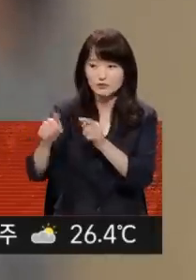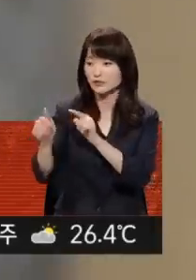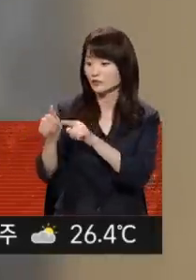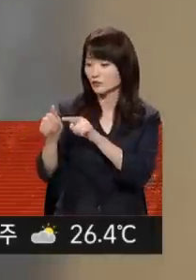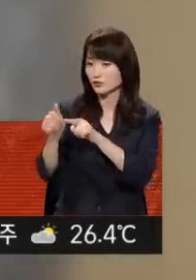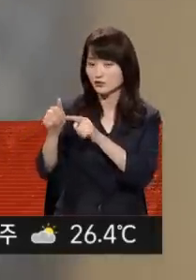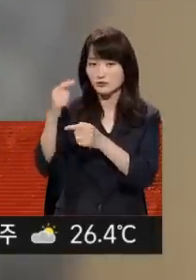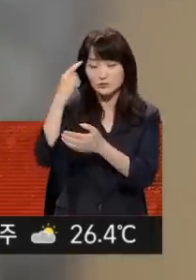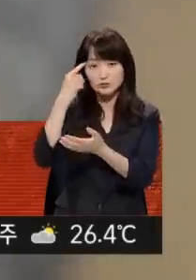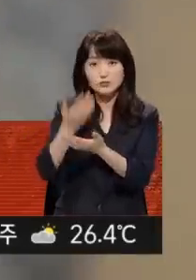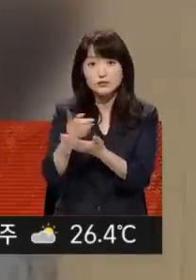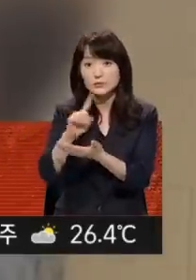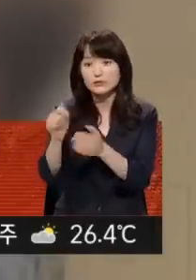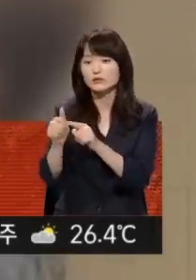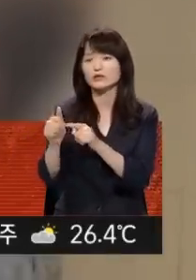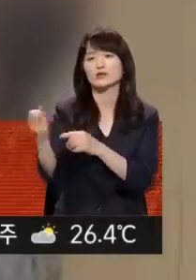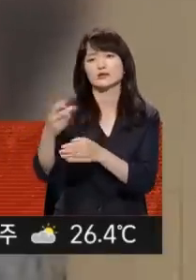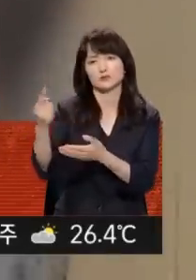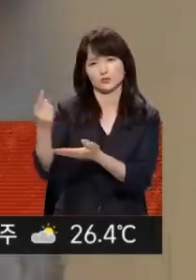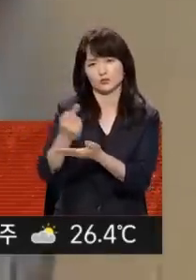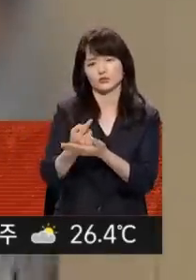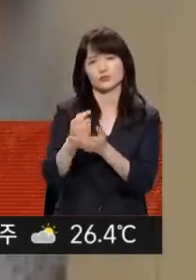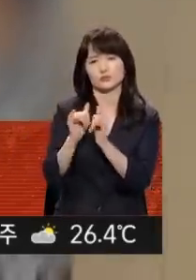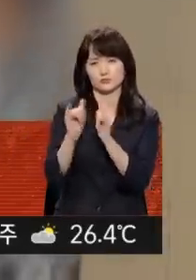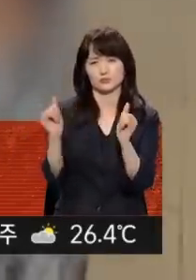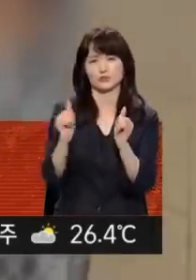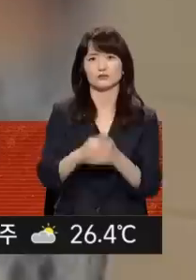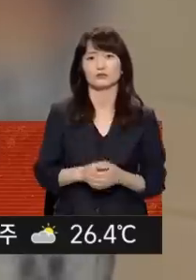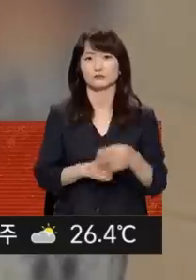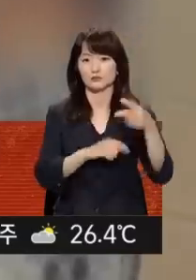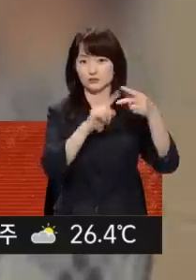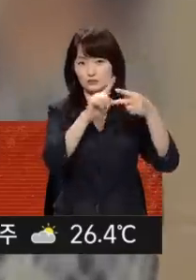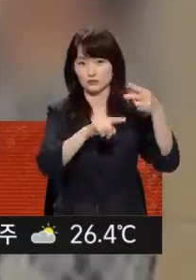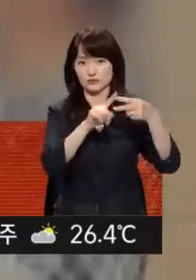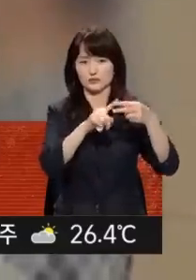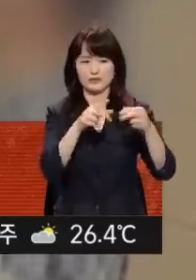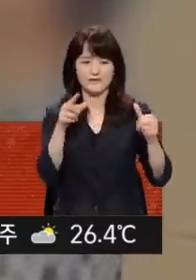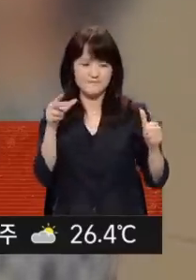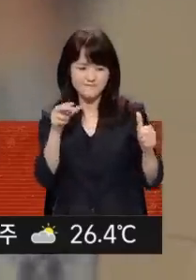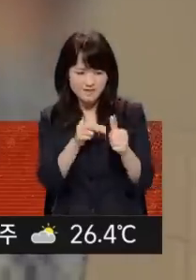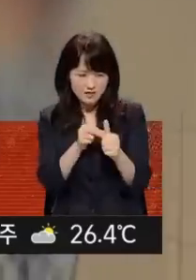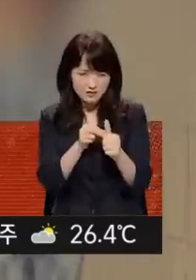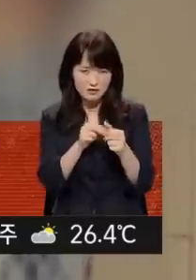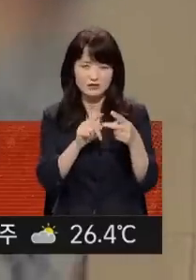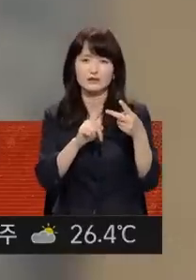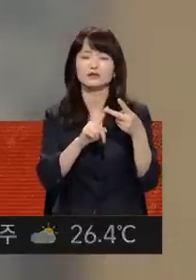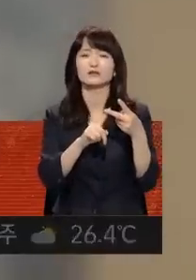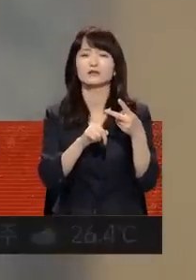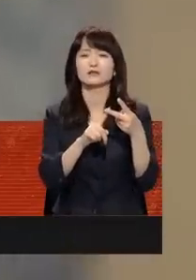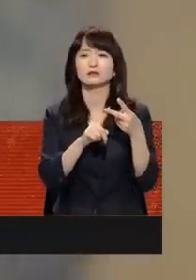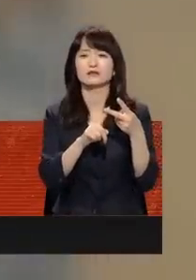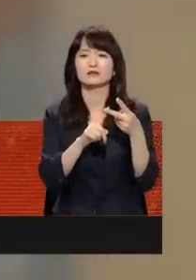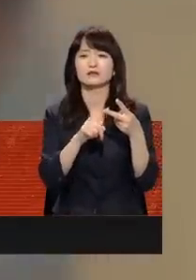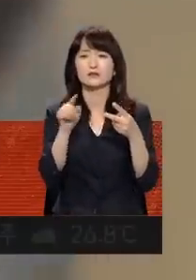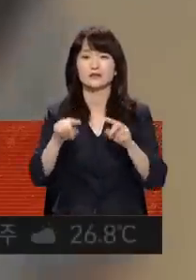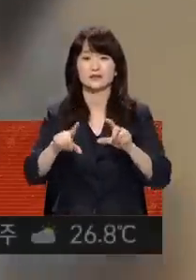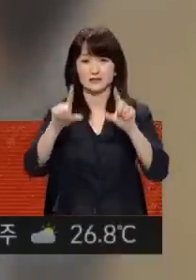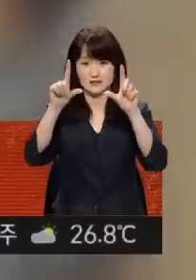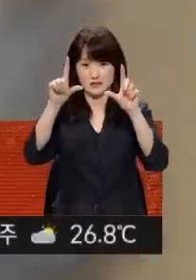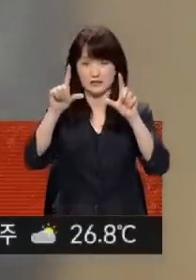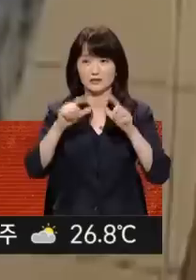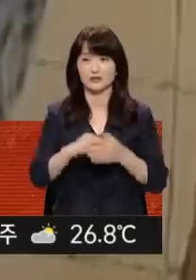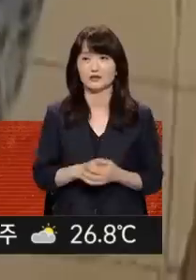건 단골손님이었어요 여기서 두 가지 하나는 배신감이겠죠 두 번째는 두 번째는 이날만